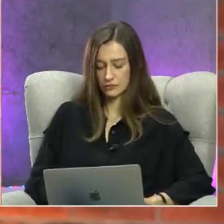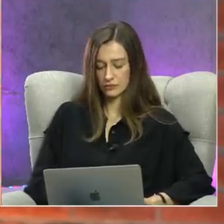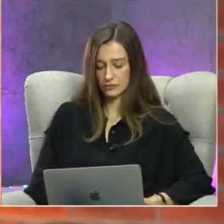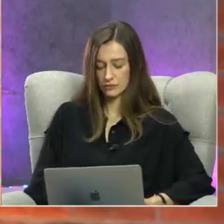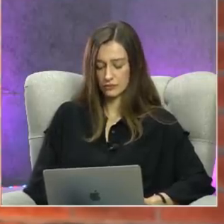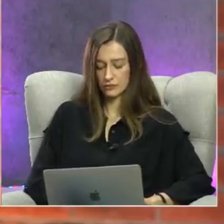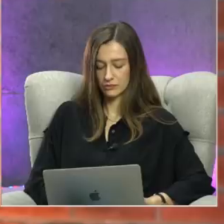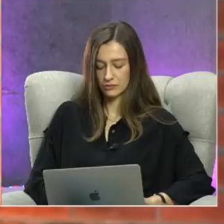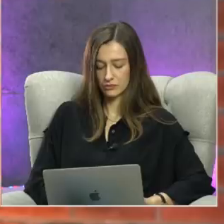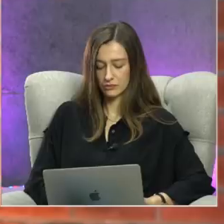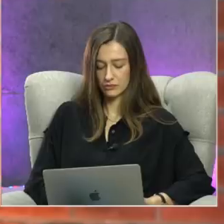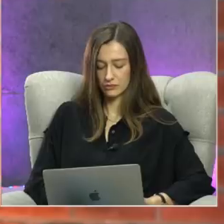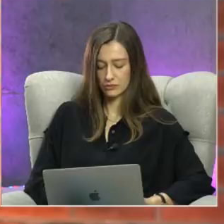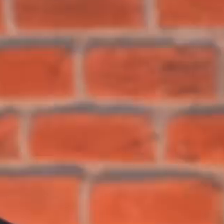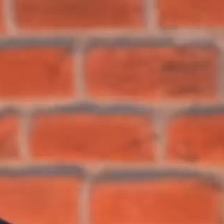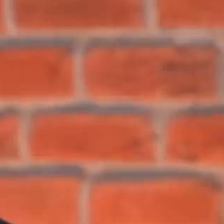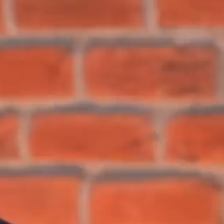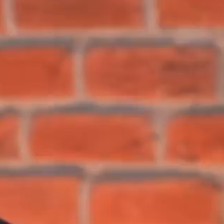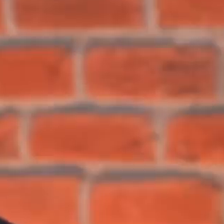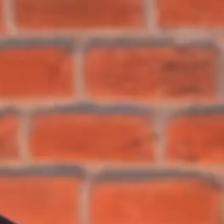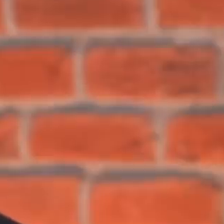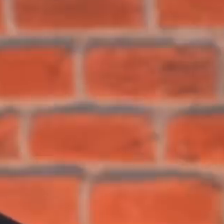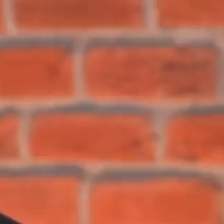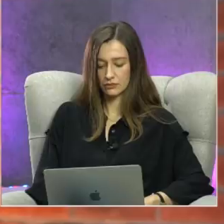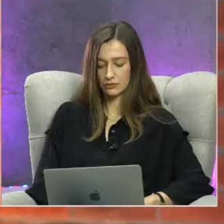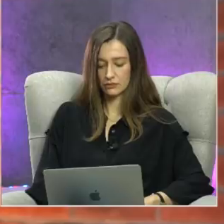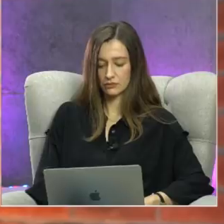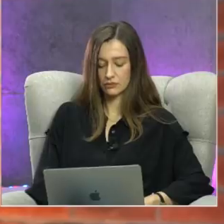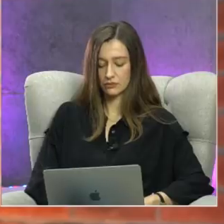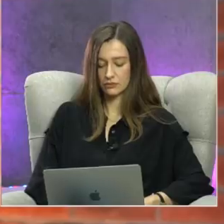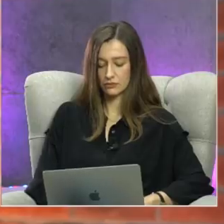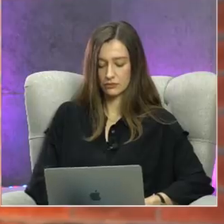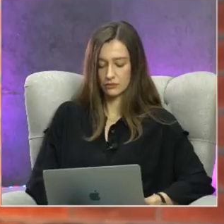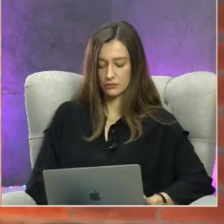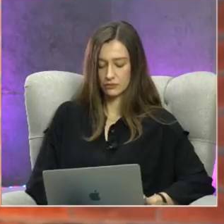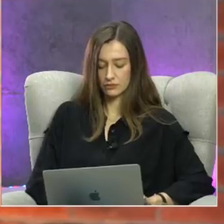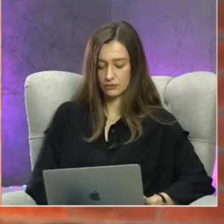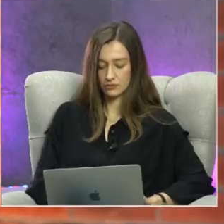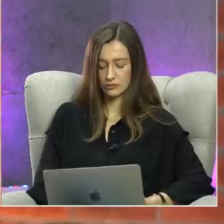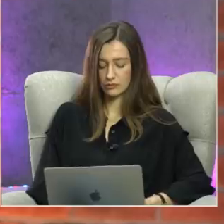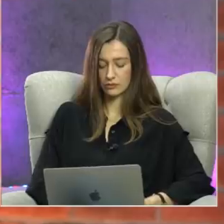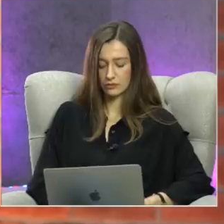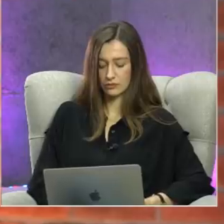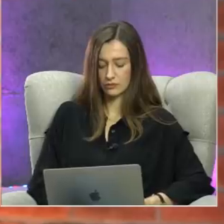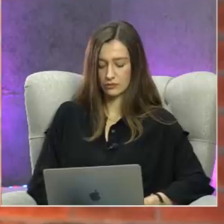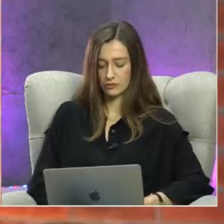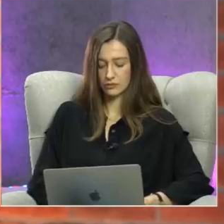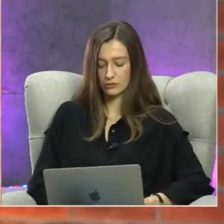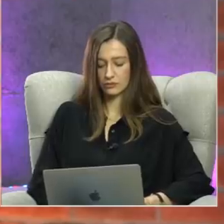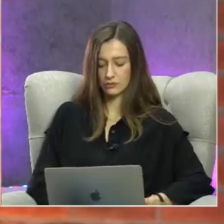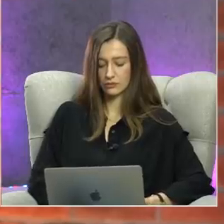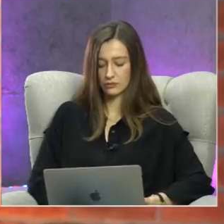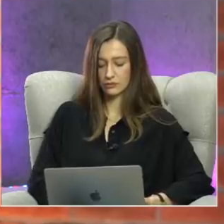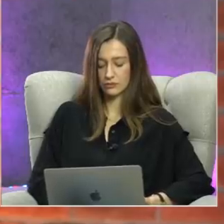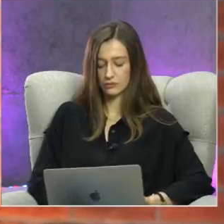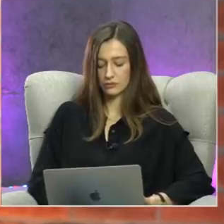öldürmek aymazlıktır, tuhaflıktır ve ilkelliktir. İlksel değil, ilkel bir davranıştır. İnsanın geriye gidişini temsil